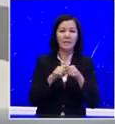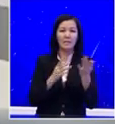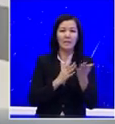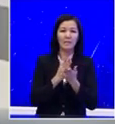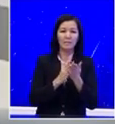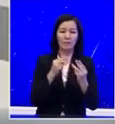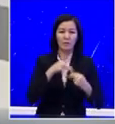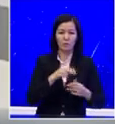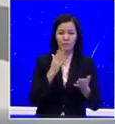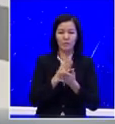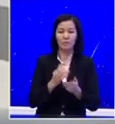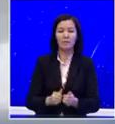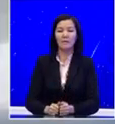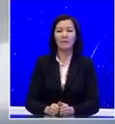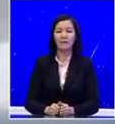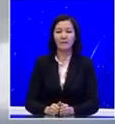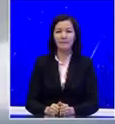қызметкерлер жұмыс істеп жатыр.